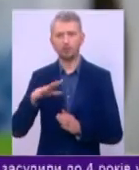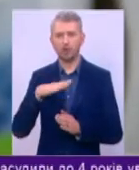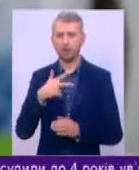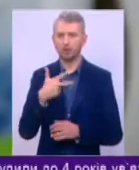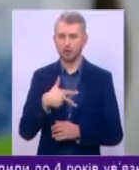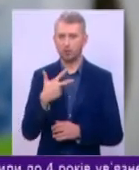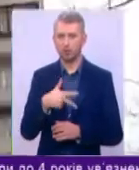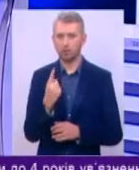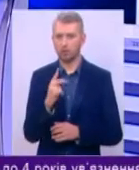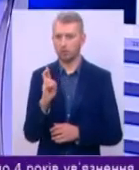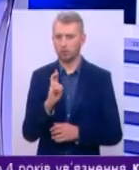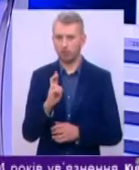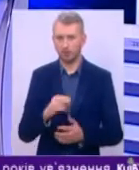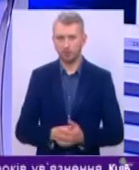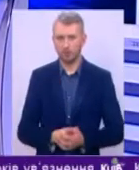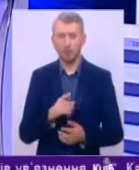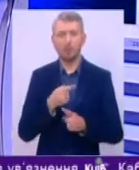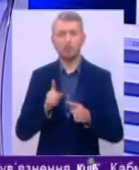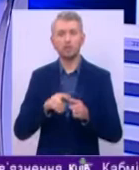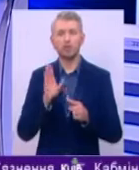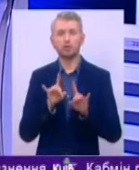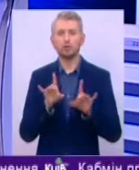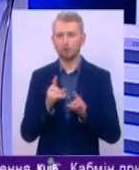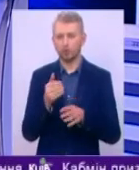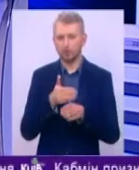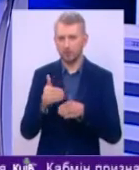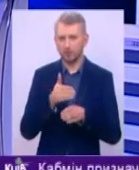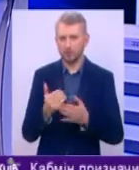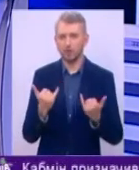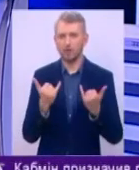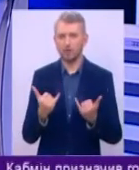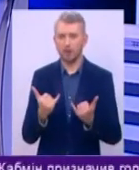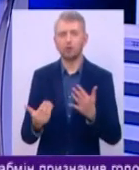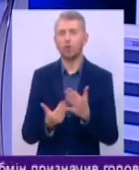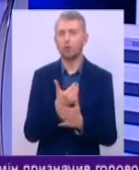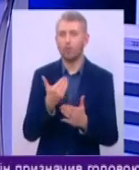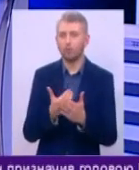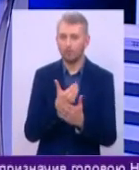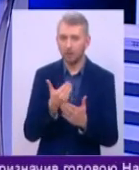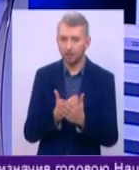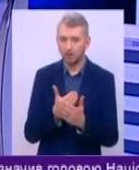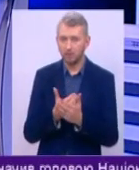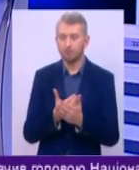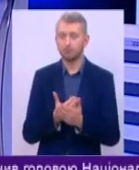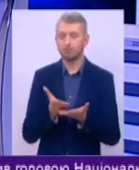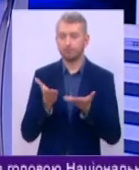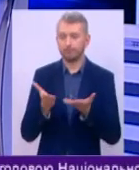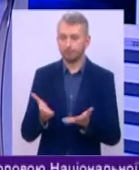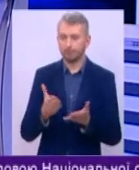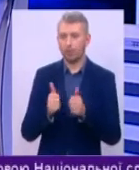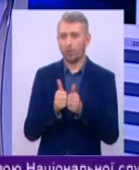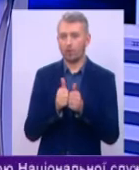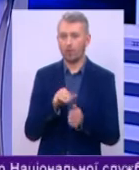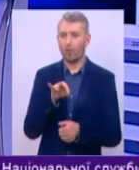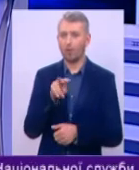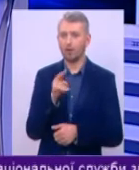30 та 31 березня. Про це підемо за лічені хвилини, а просто зараз найсвіжіша добірка новин у студії мій колега Олексій Кіпкало.